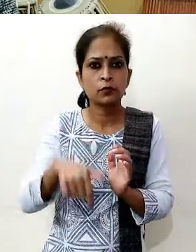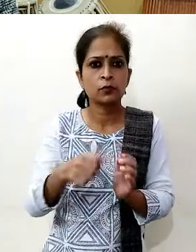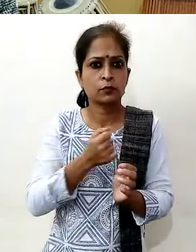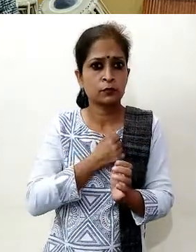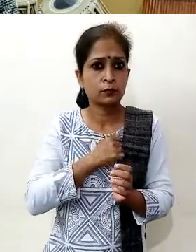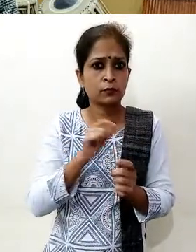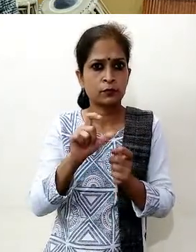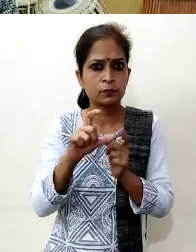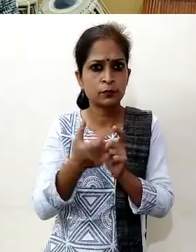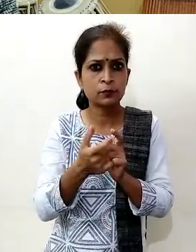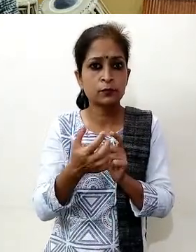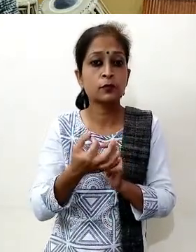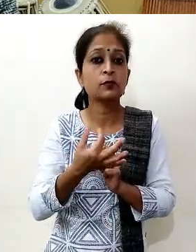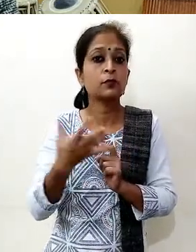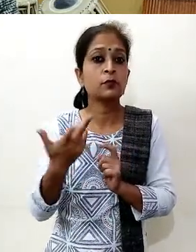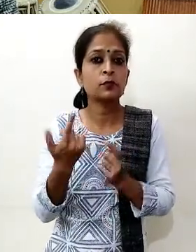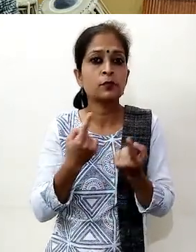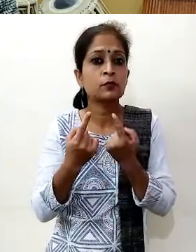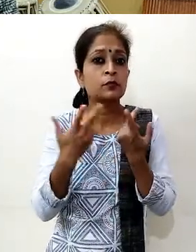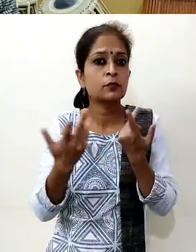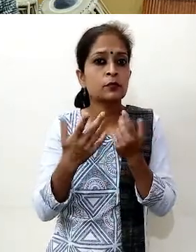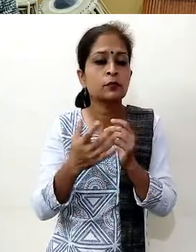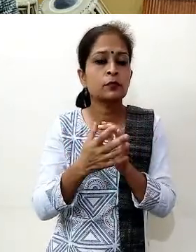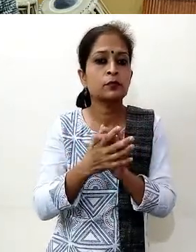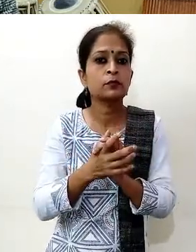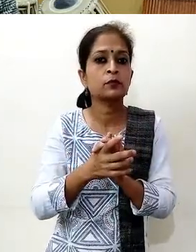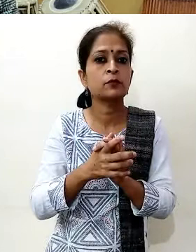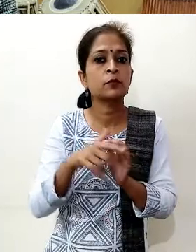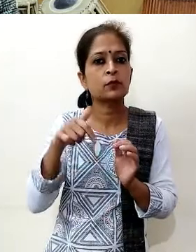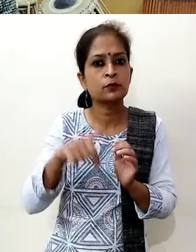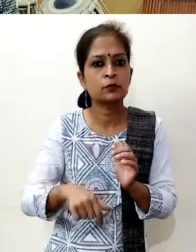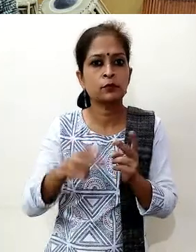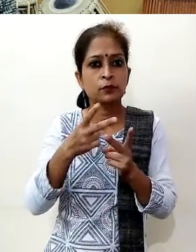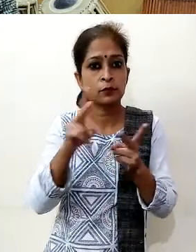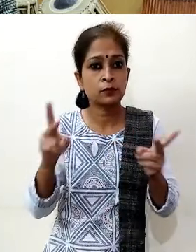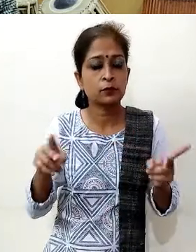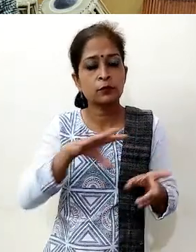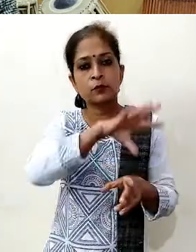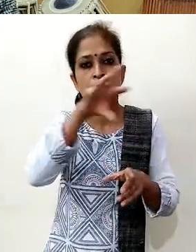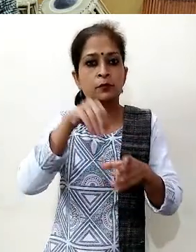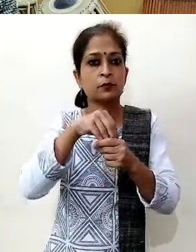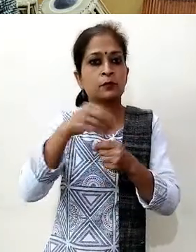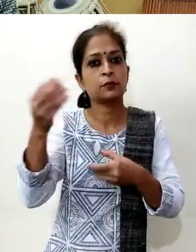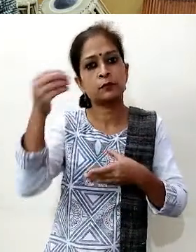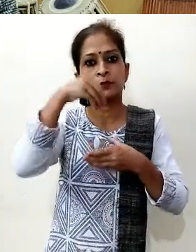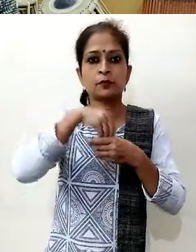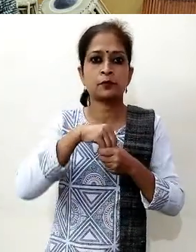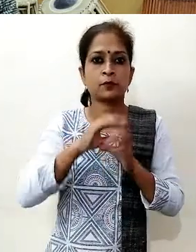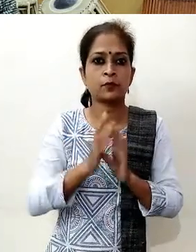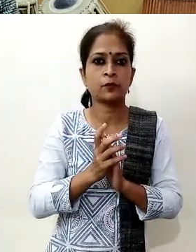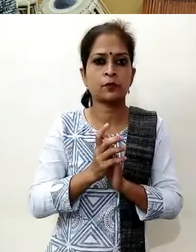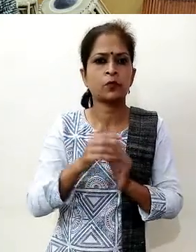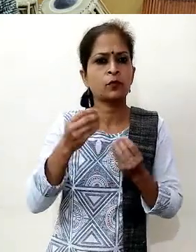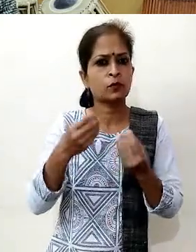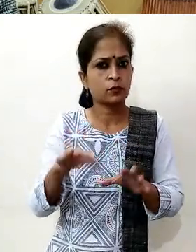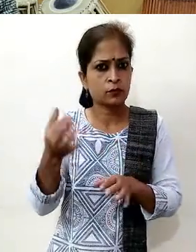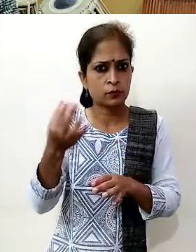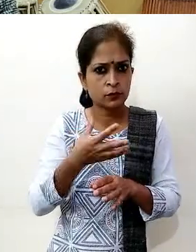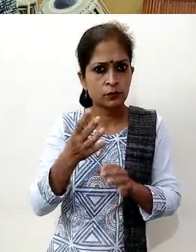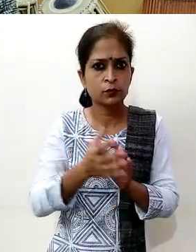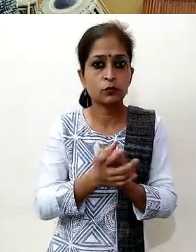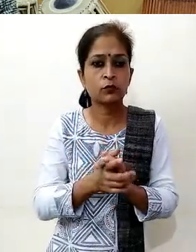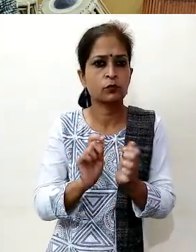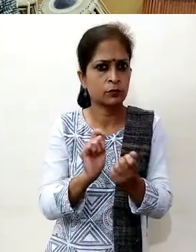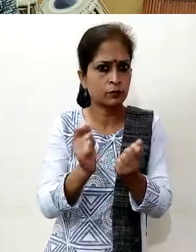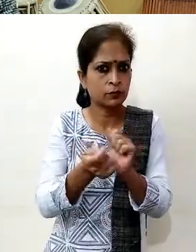है? हमारी संस्कृति की सबसे खास बात है उसकी ग्राह्यता। कुछ भी नया हो, कुछ भी बदलाव